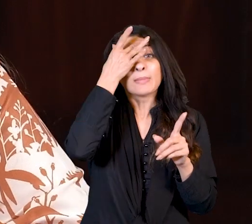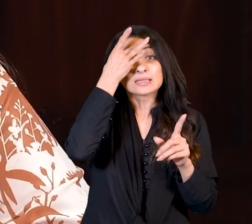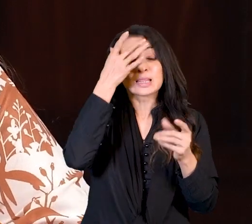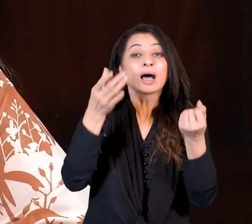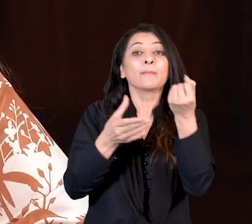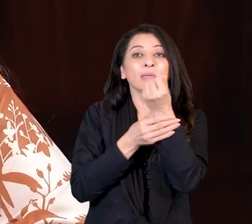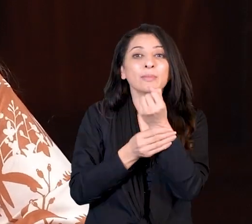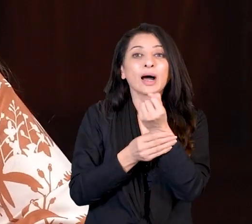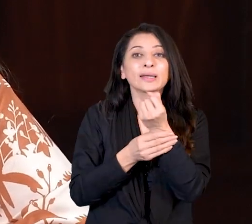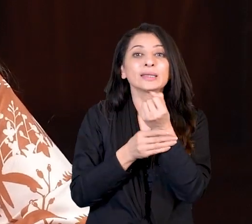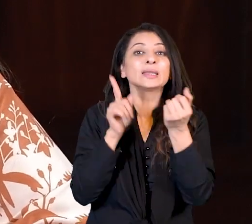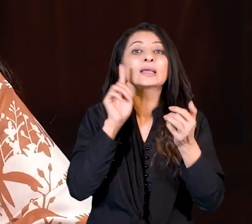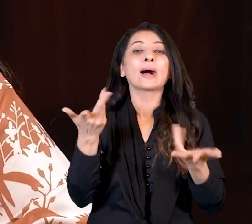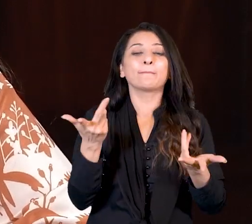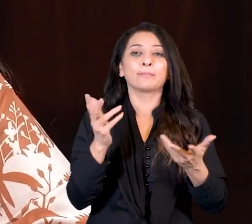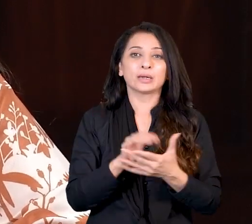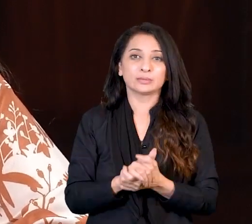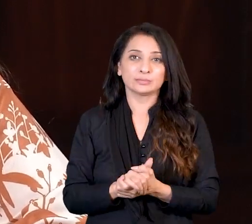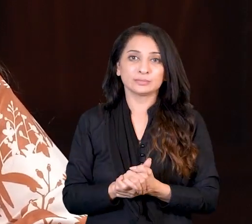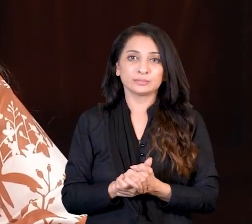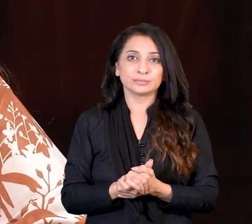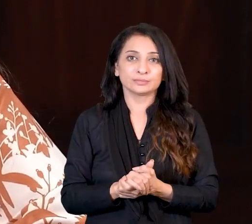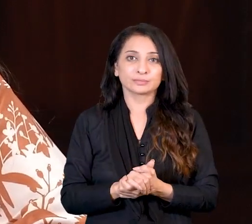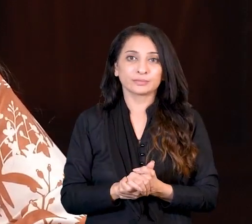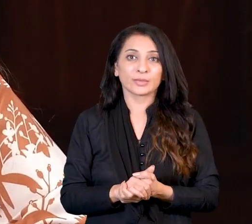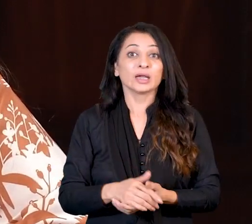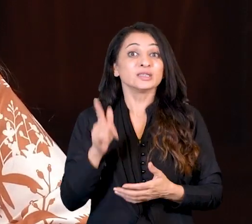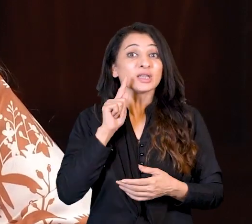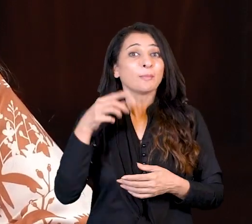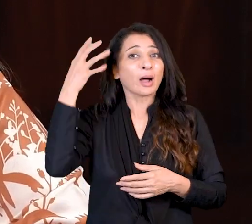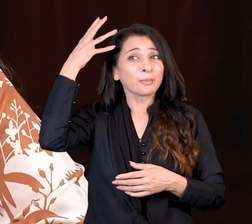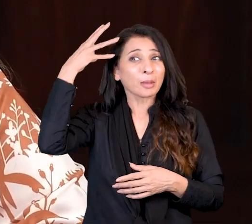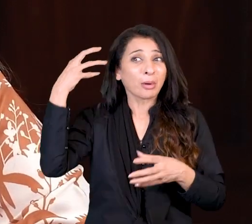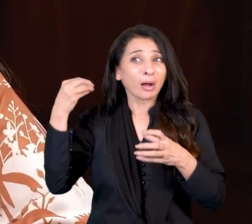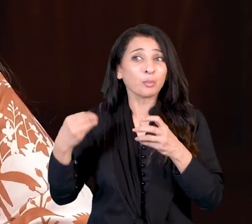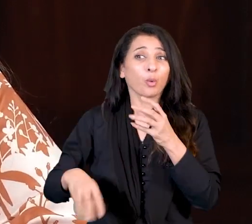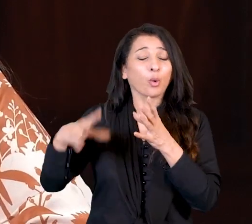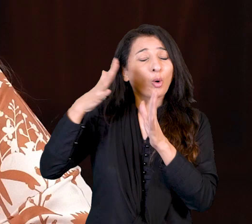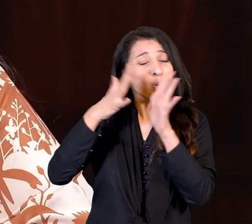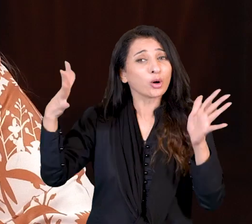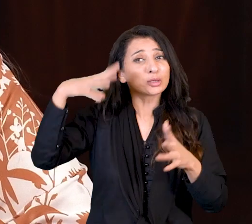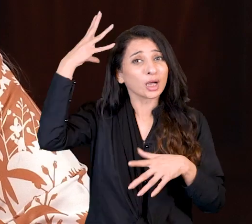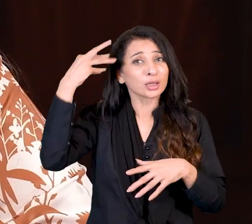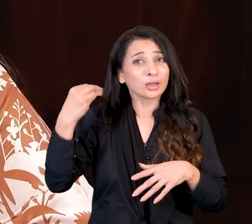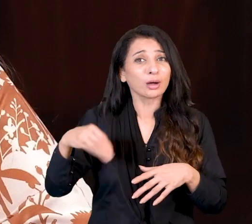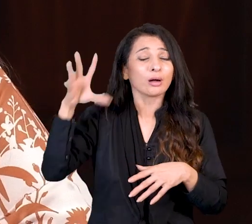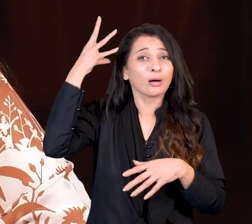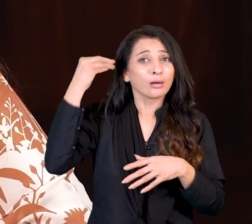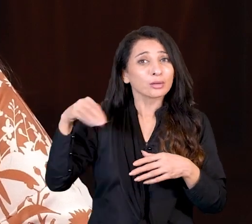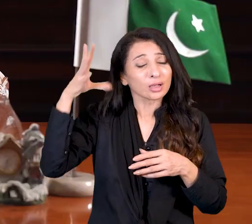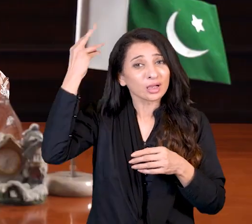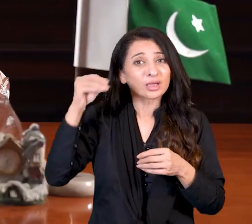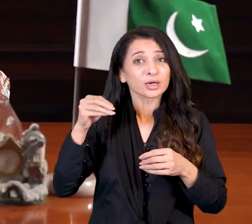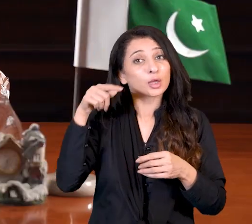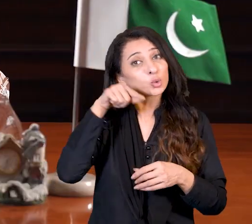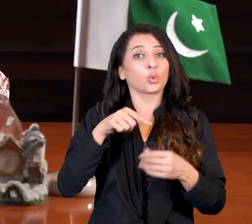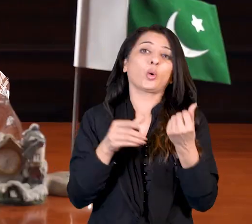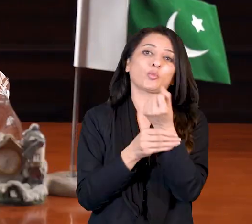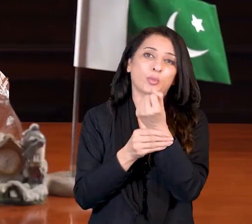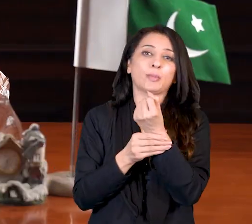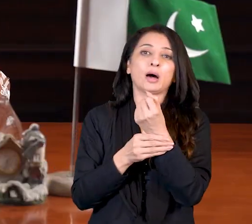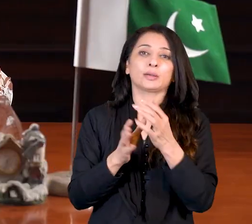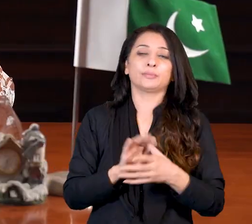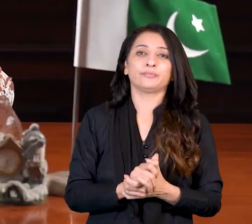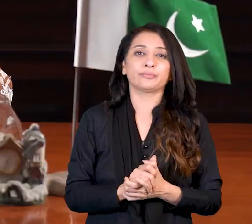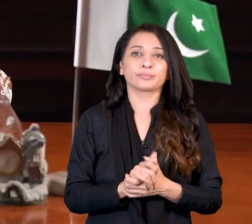इशू, ये तब होता है जब आपके बाल मामूल से ज़्यादा गिर रहे हों। फॉर एग्ज़ाम्पल, अगर किसी का मामूल के तौर